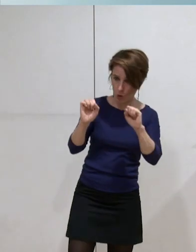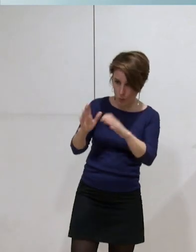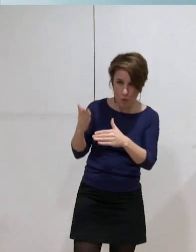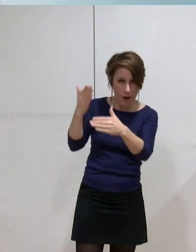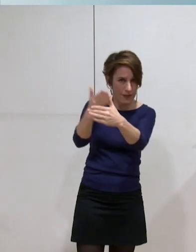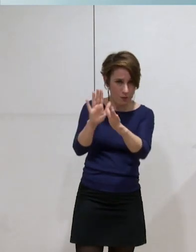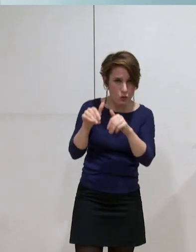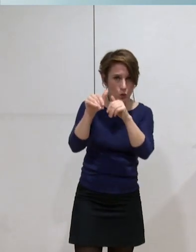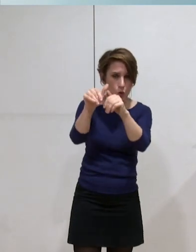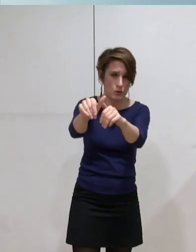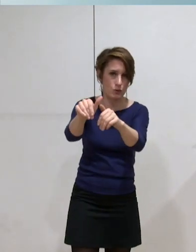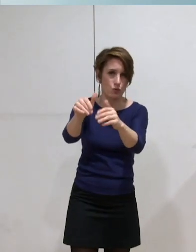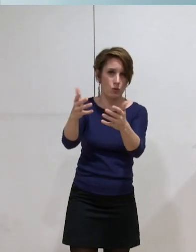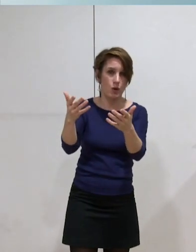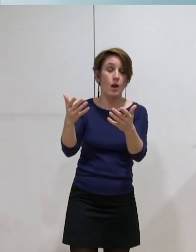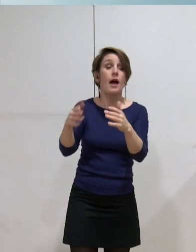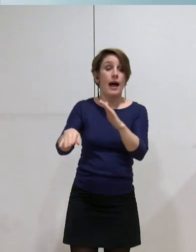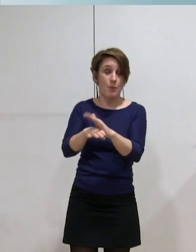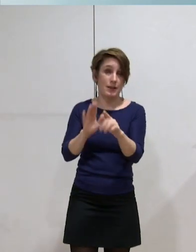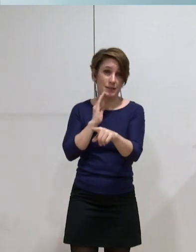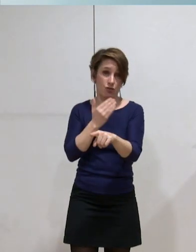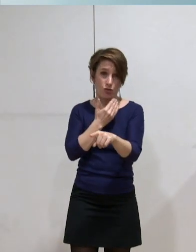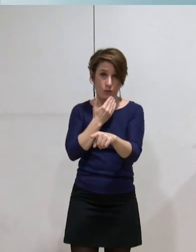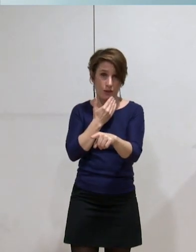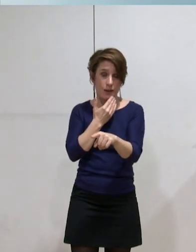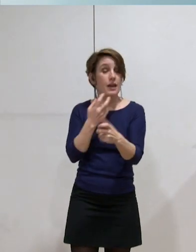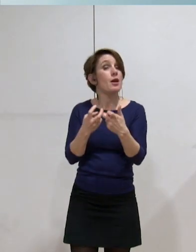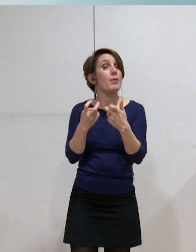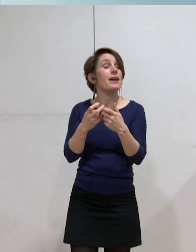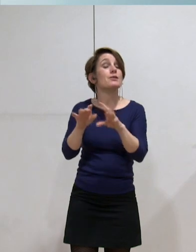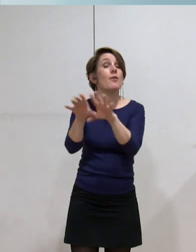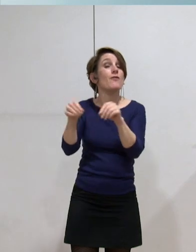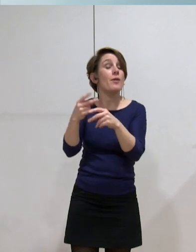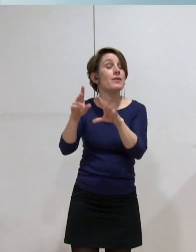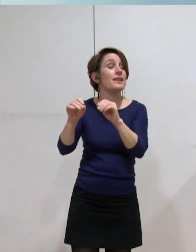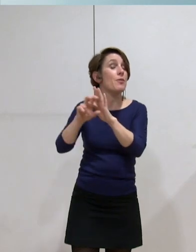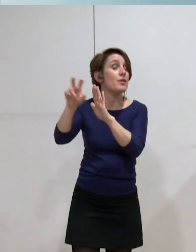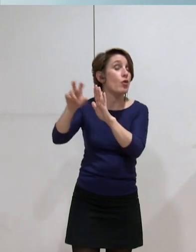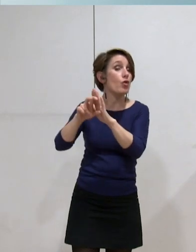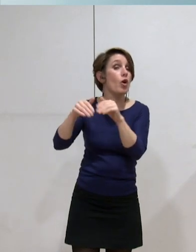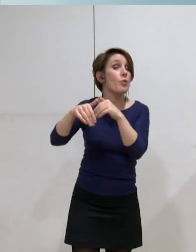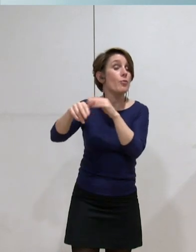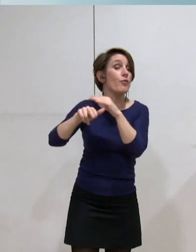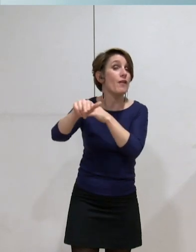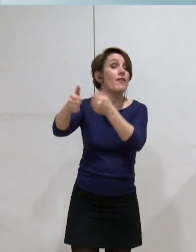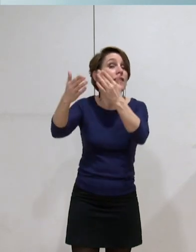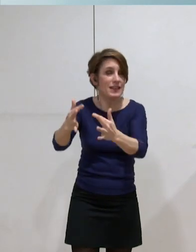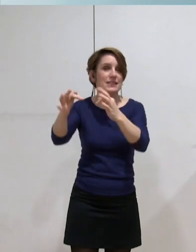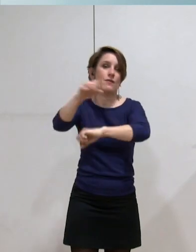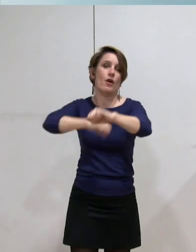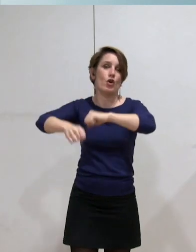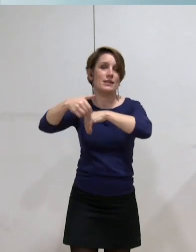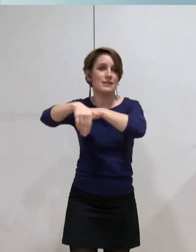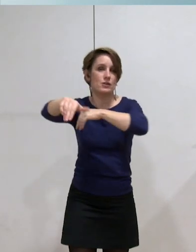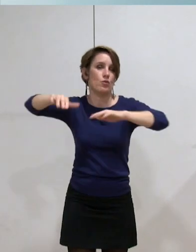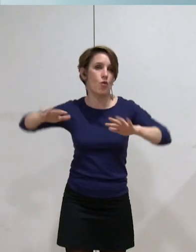bosse là-dessus avec elle à partir du mois de janvier en particulier quand les familles grenobloise auront tranché sur l'organisation puisque'en